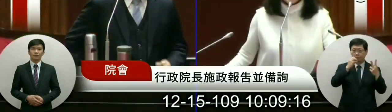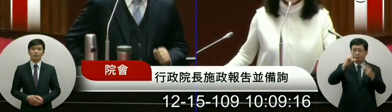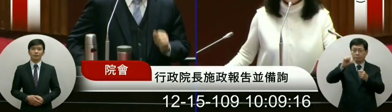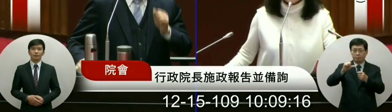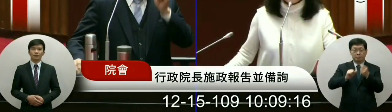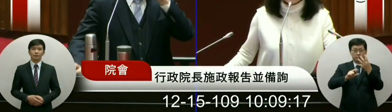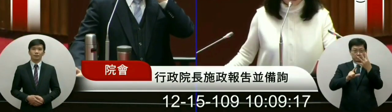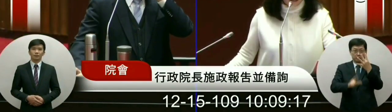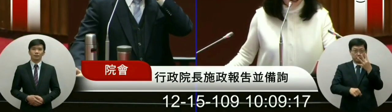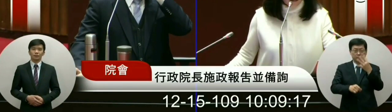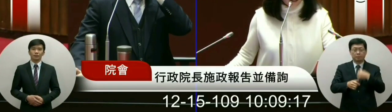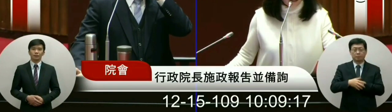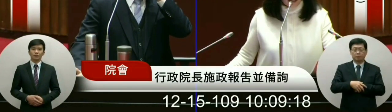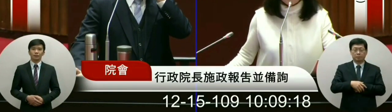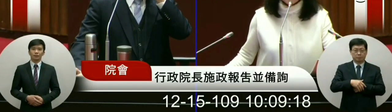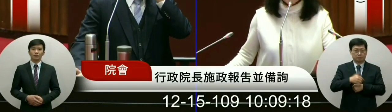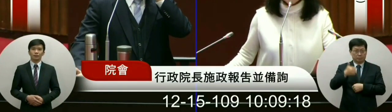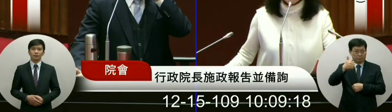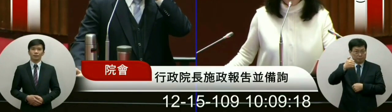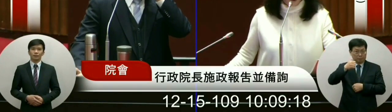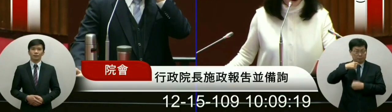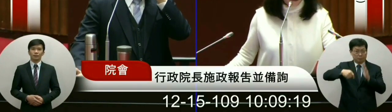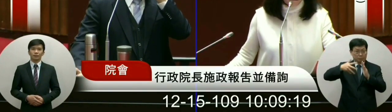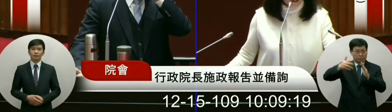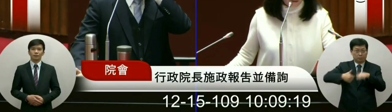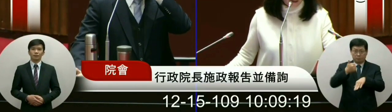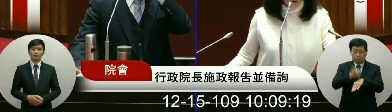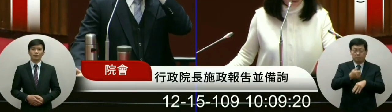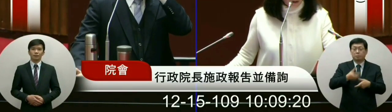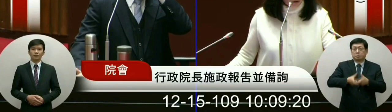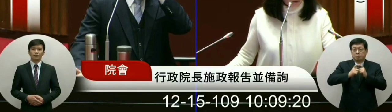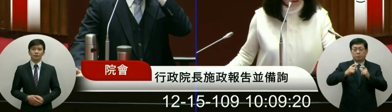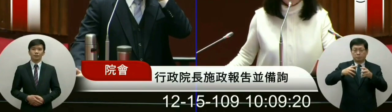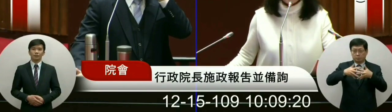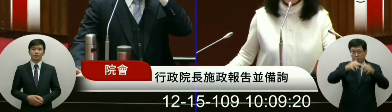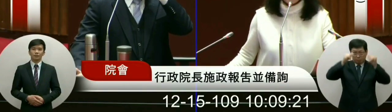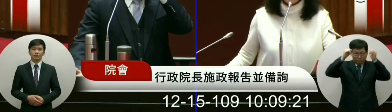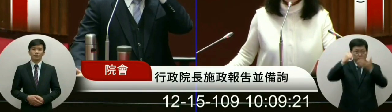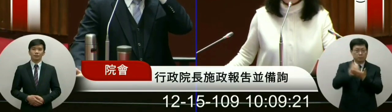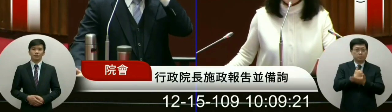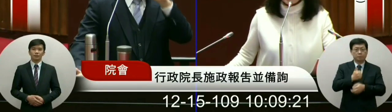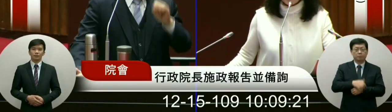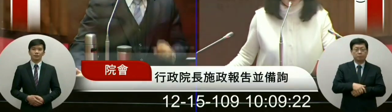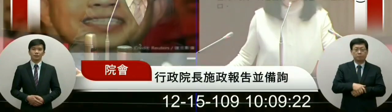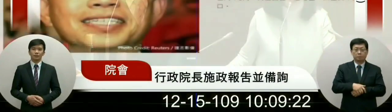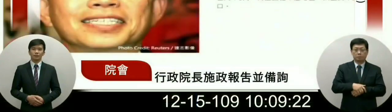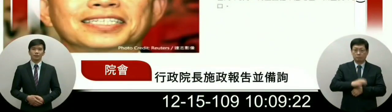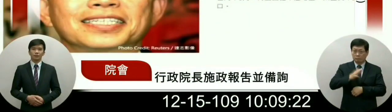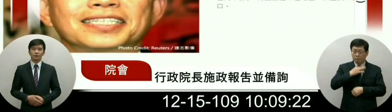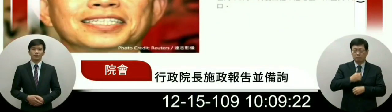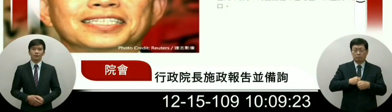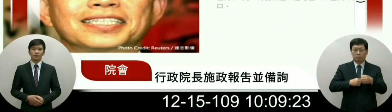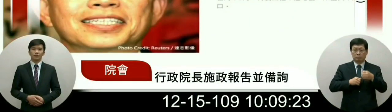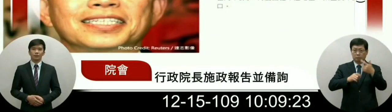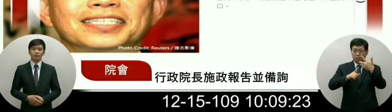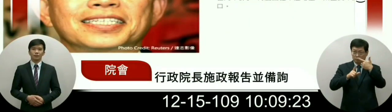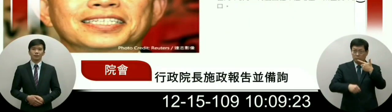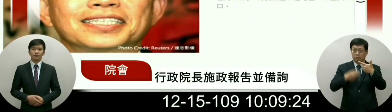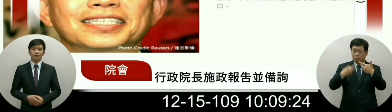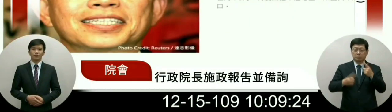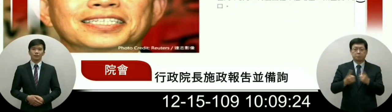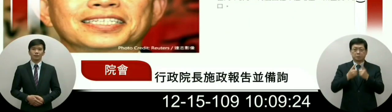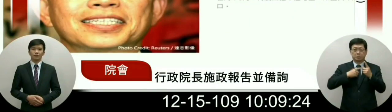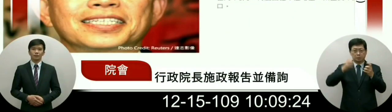2005年4月，谢长廷内阁恢复了美国牛肉的进口，但是6月再度因